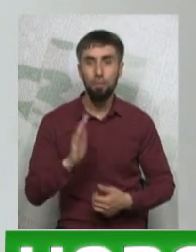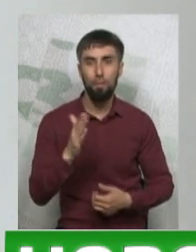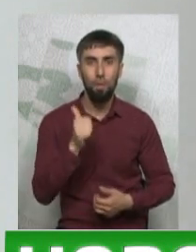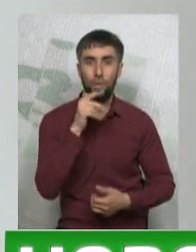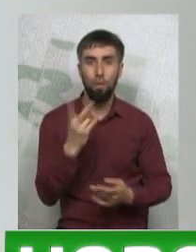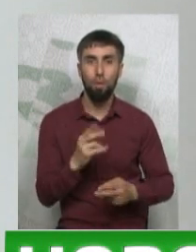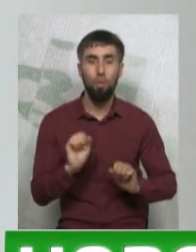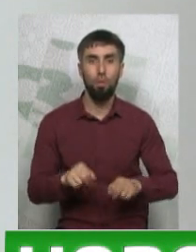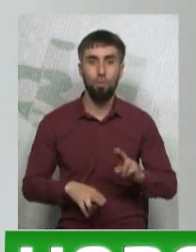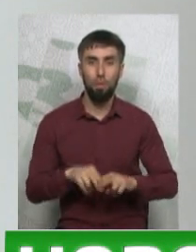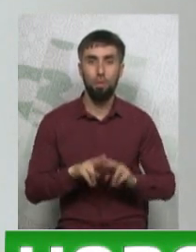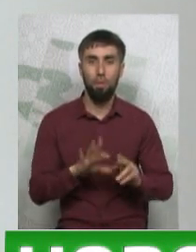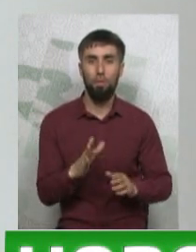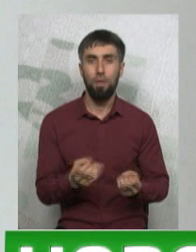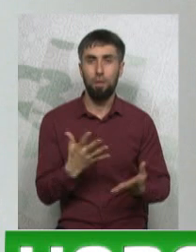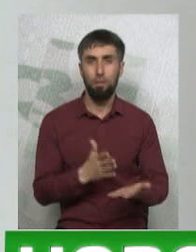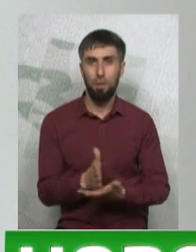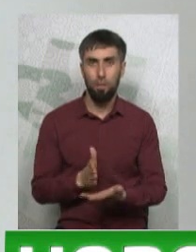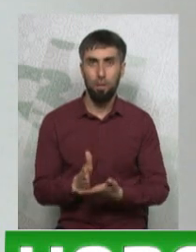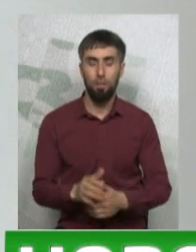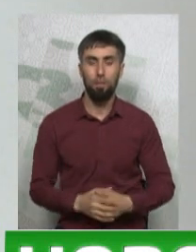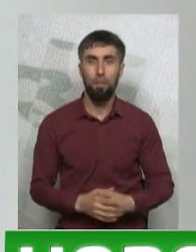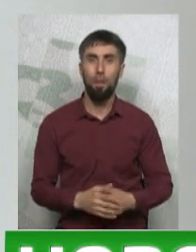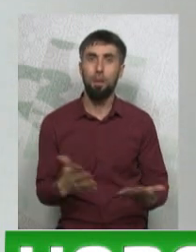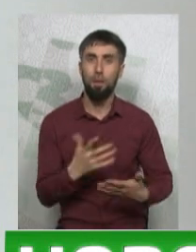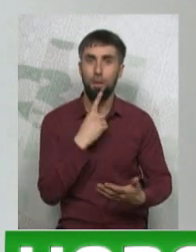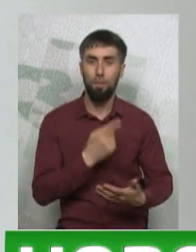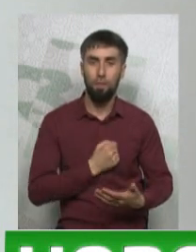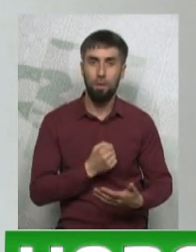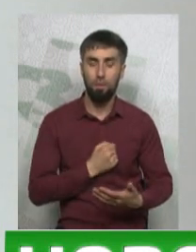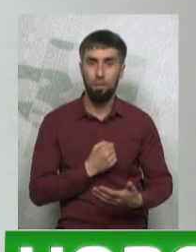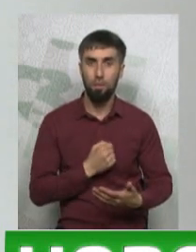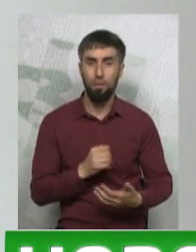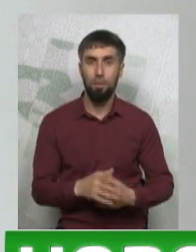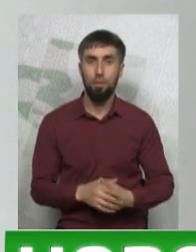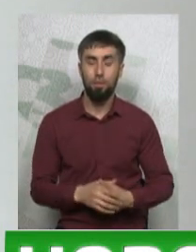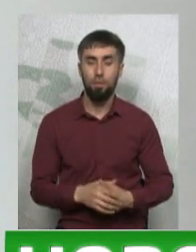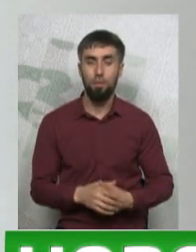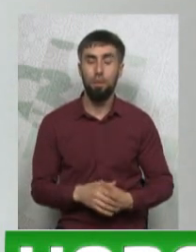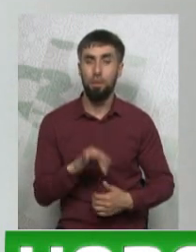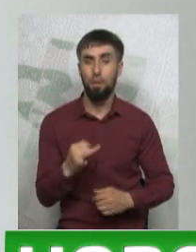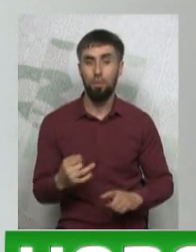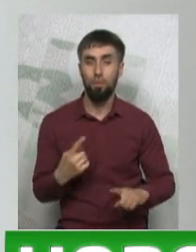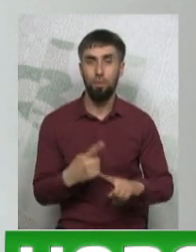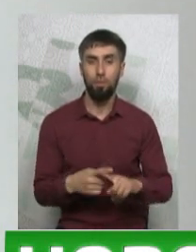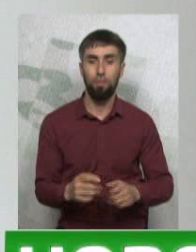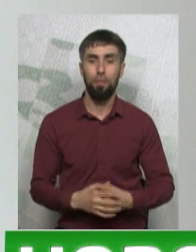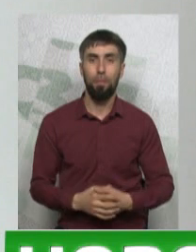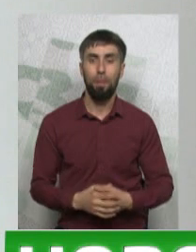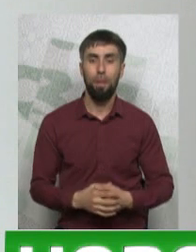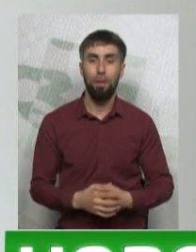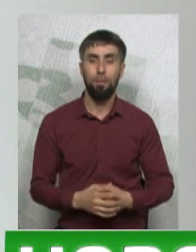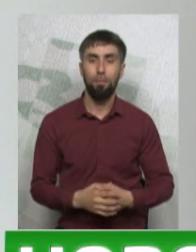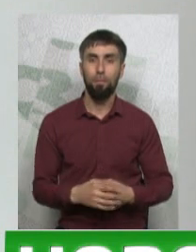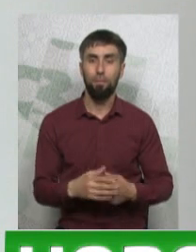можно построить в определенных структурах. Какие войска поводу. Ну, плюс